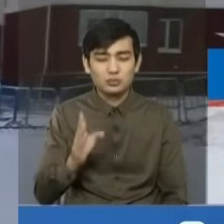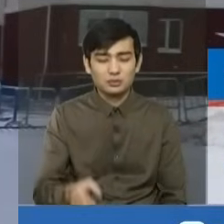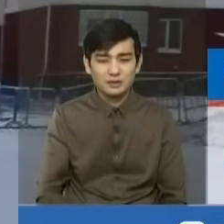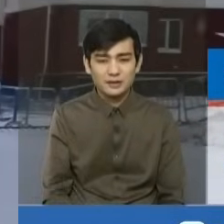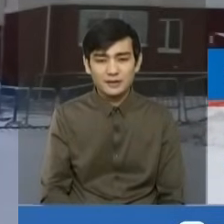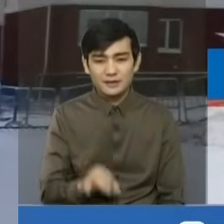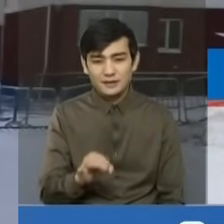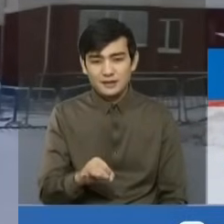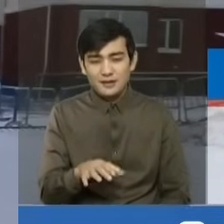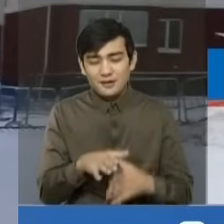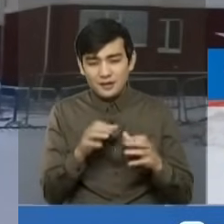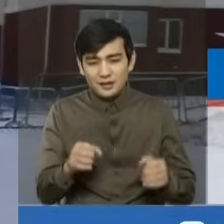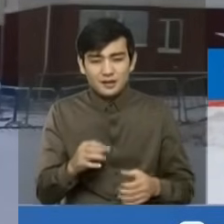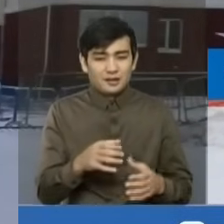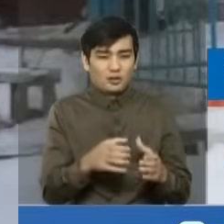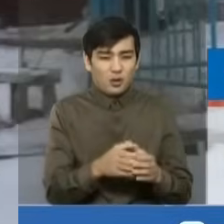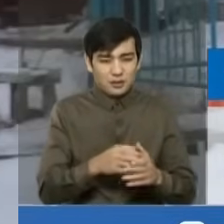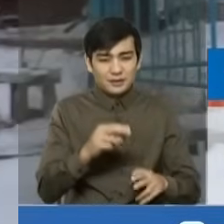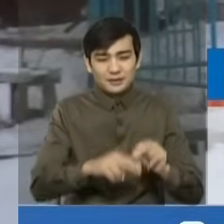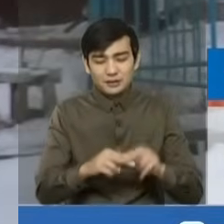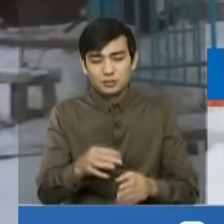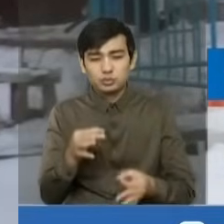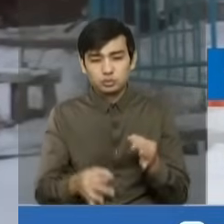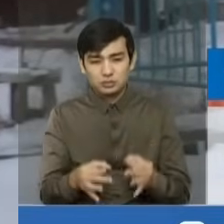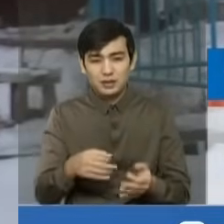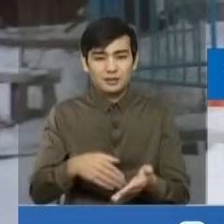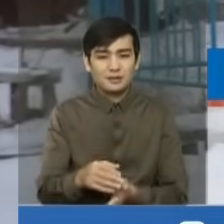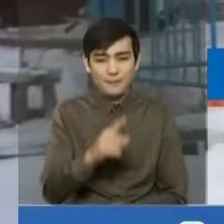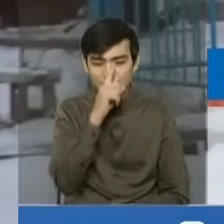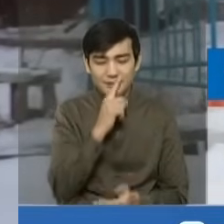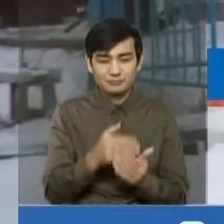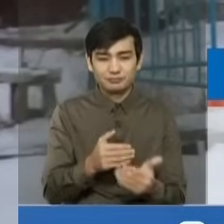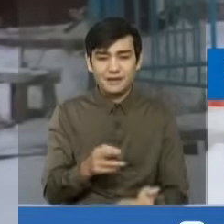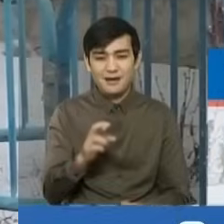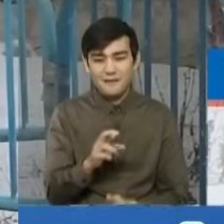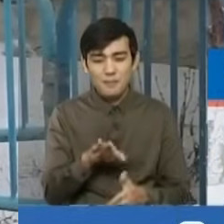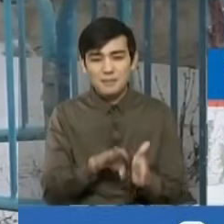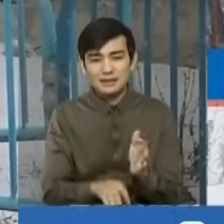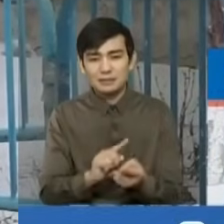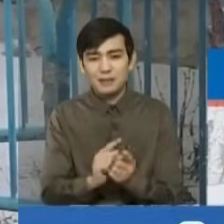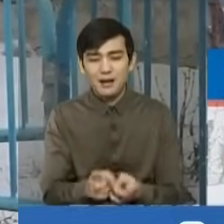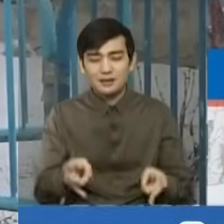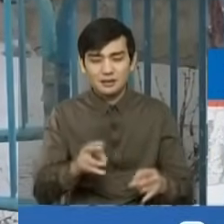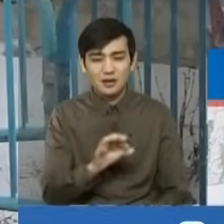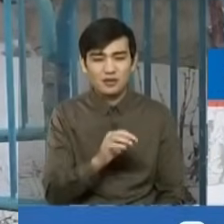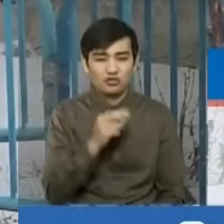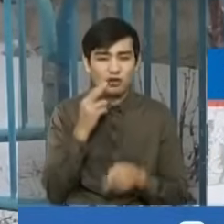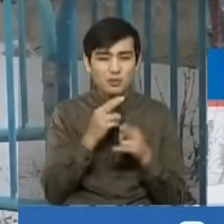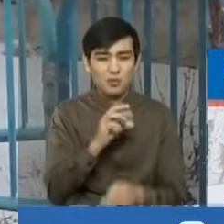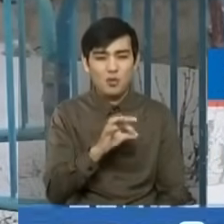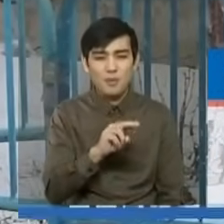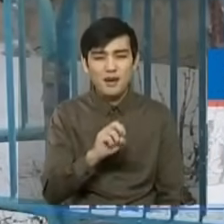иске чиновников к строительной компании суд отказал месяц назад а уже в январе без изменений оставил апелляционную жалобу